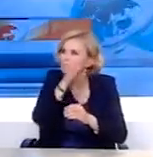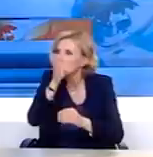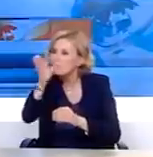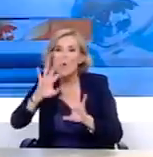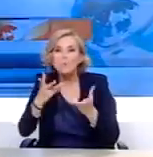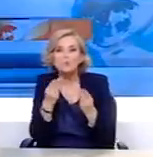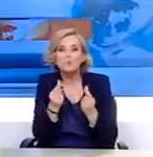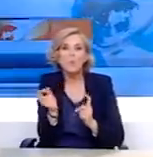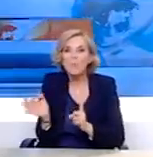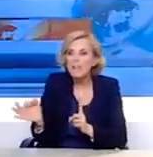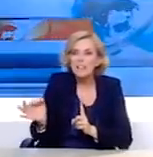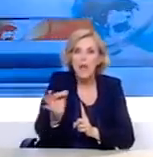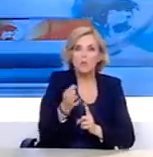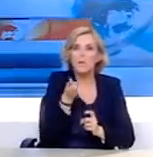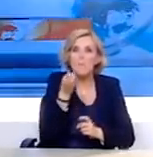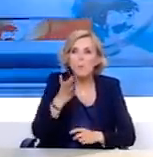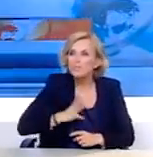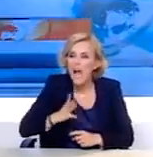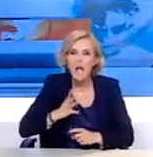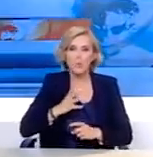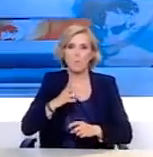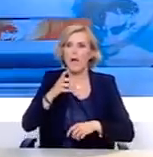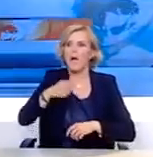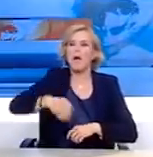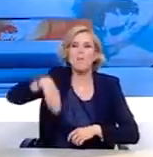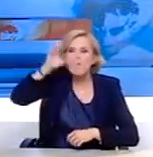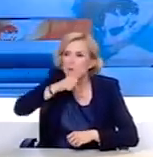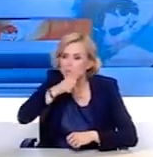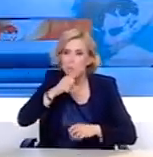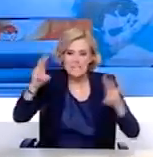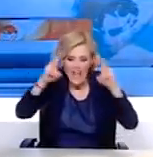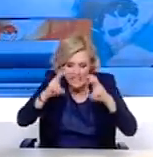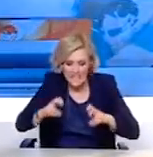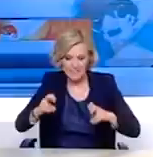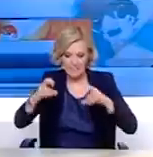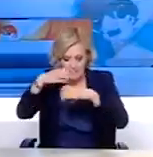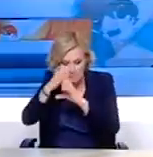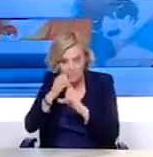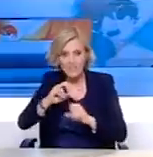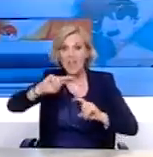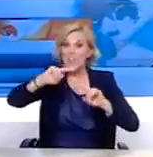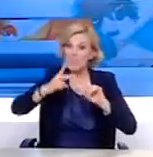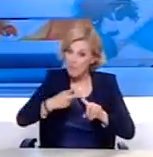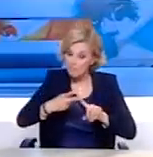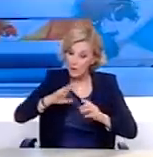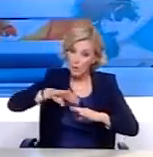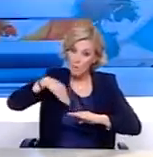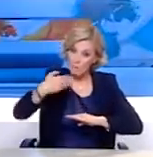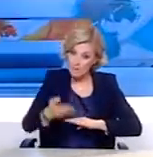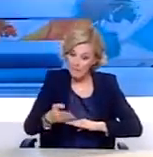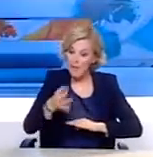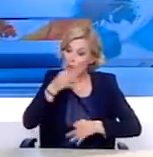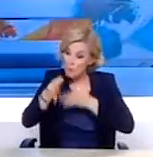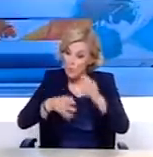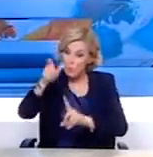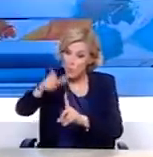μεταδοθεί ο ιός στη χώρα και να γίνουν εξετάσεις. Και στη δεύτερη φάση θα διερευνήσουμε αυτό που είπε και ο